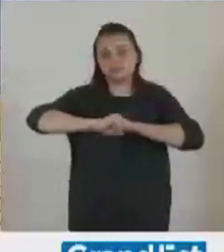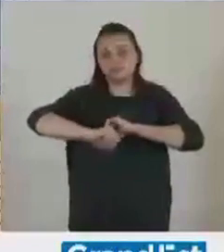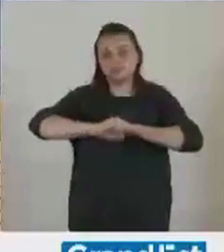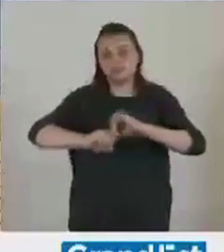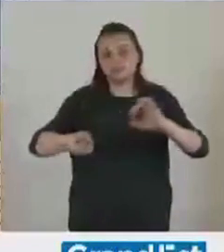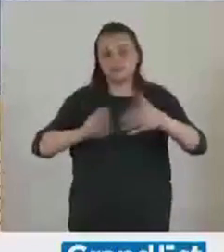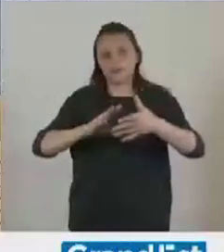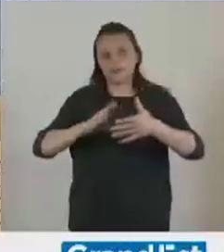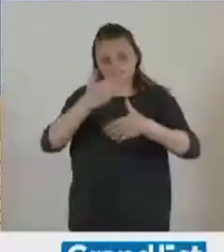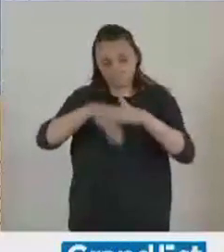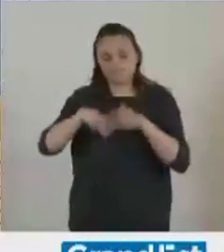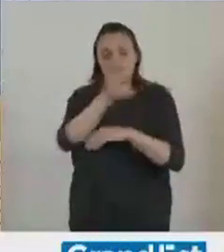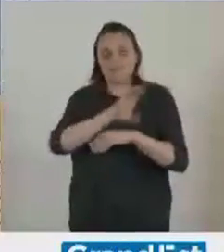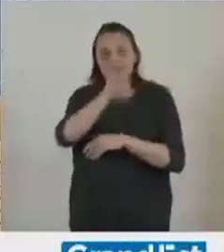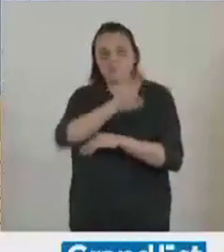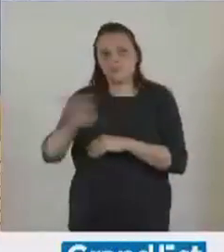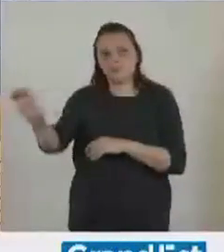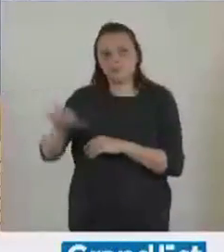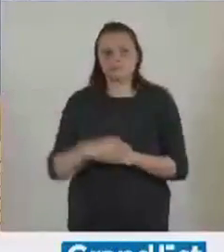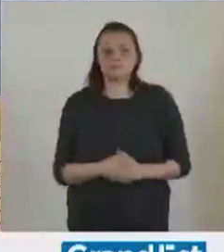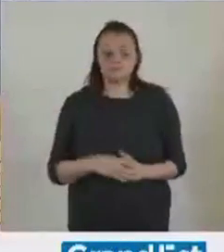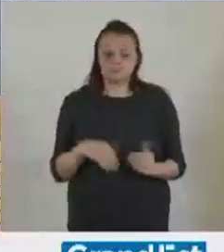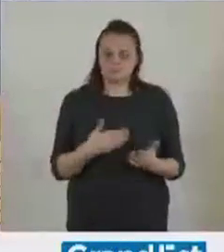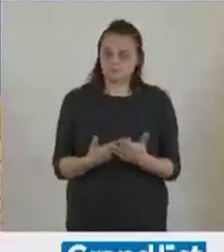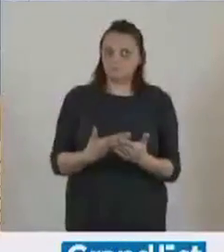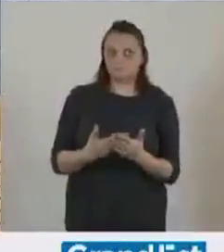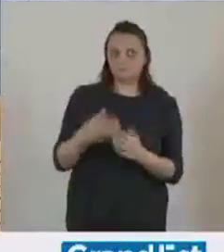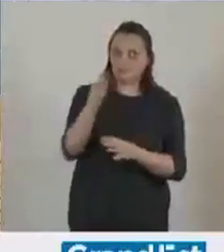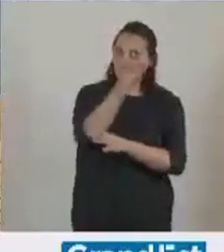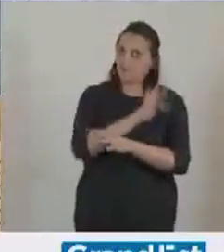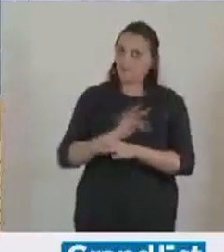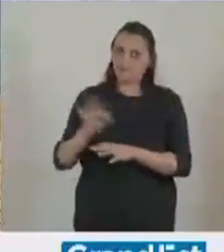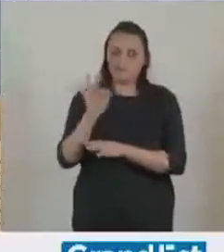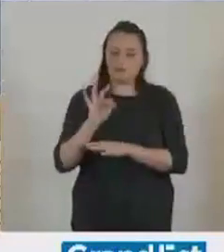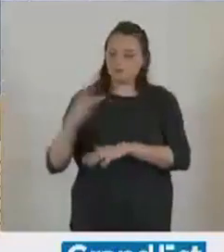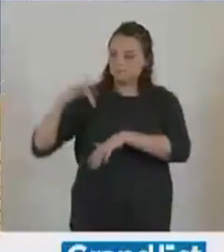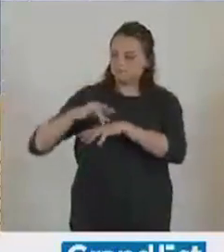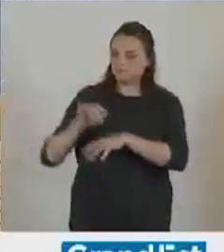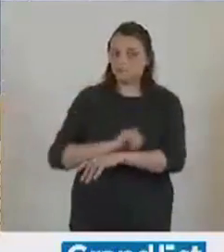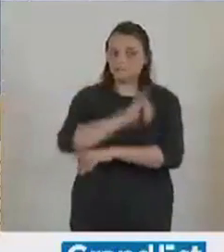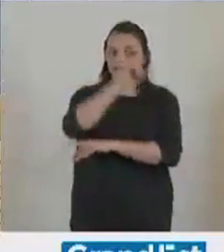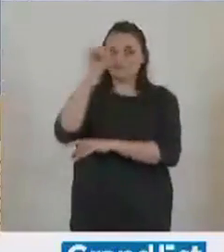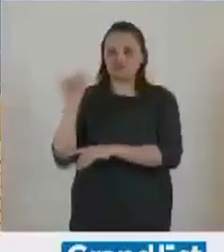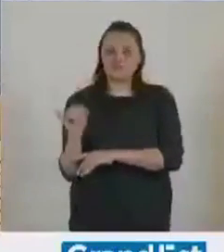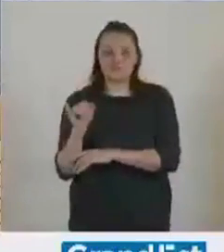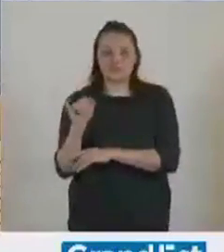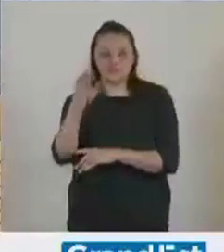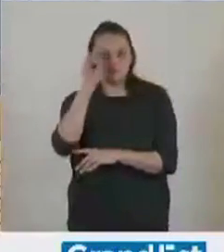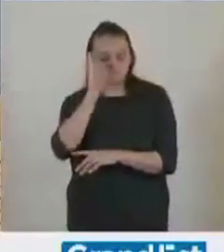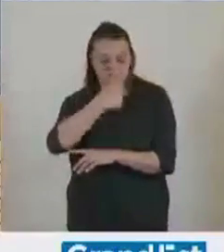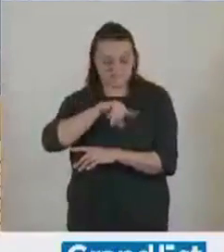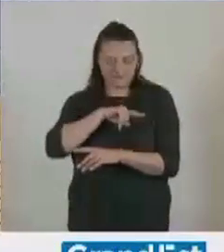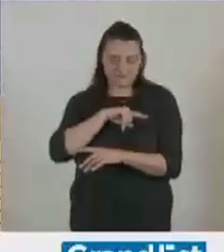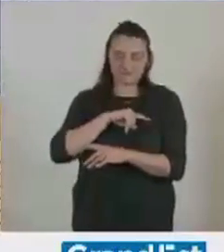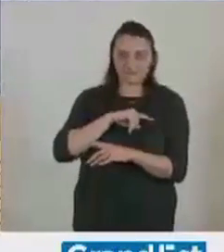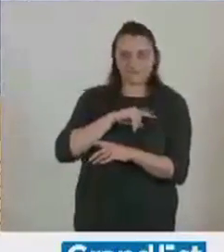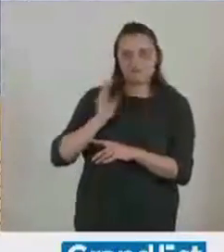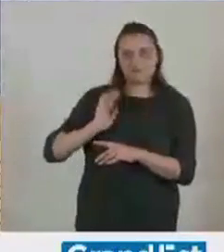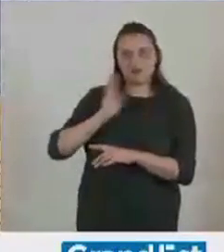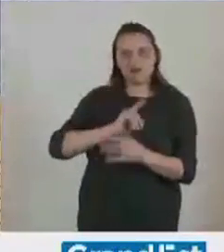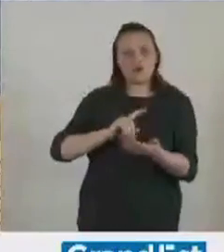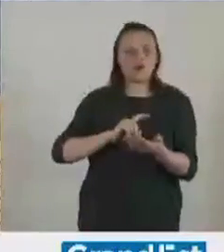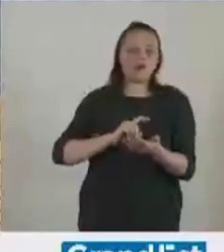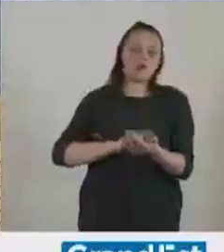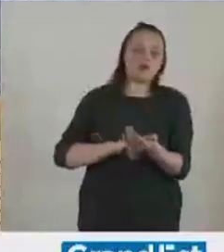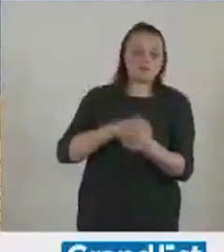mes chers collègues, d'une première à l'échelle nationale, a fortiori dans une région issue de la fusion de 3 anciennes régions. Dans